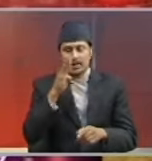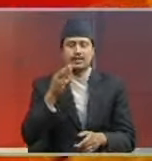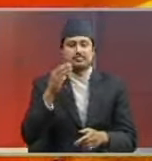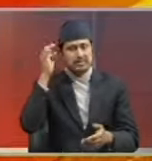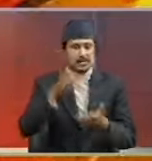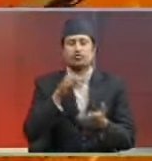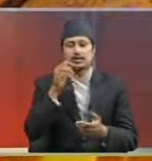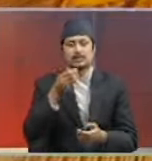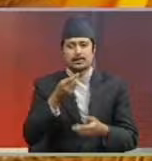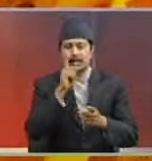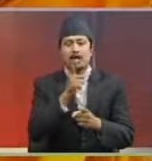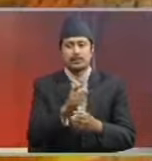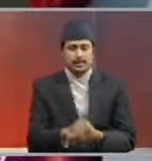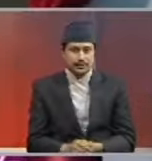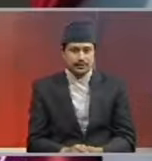चेतावनी